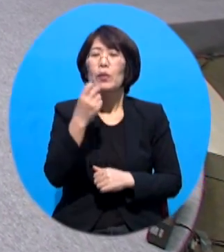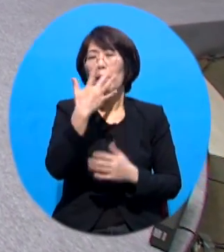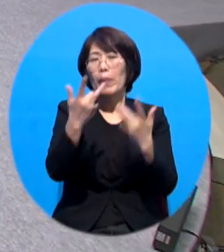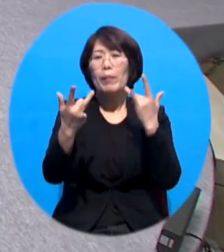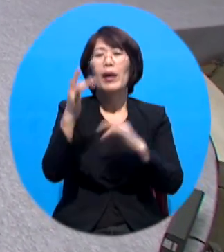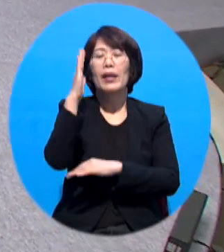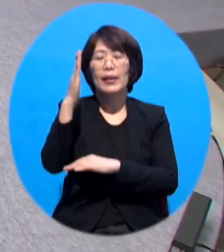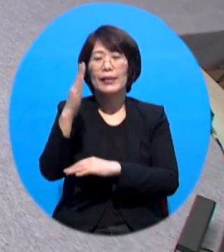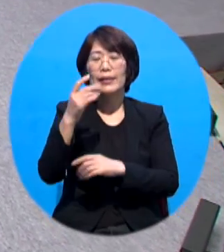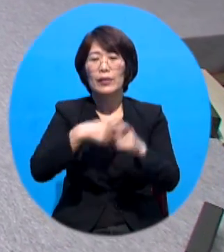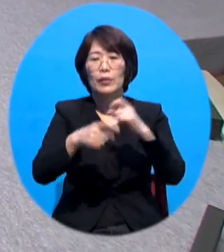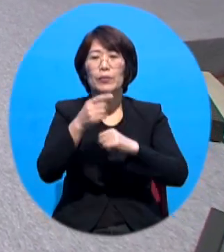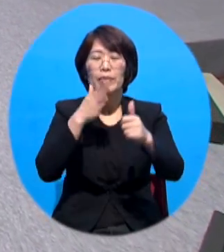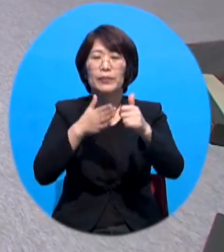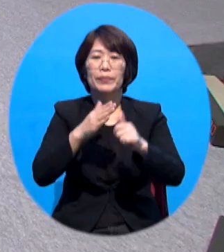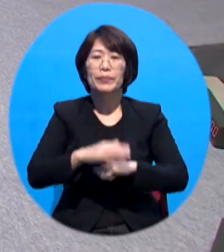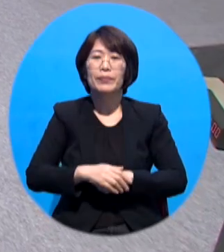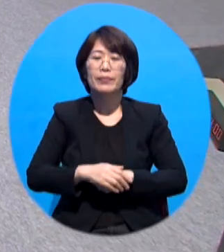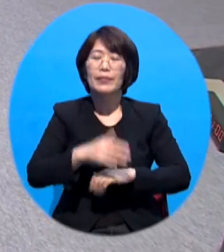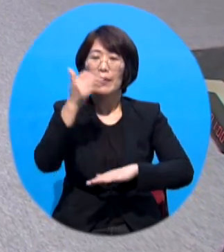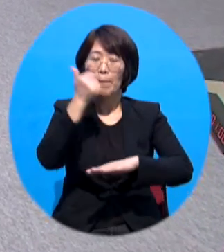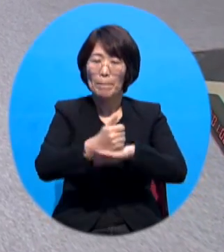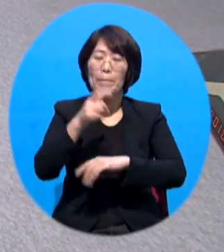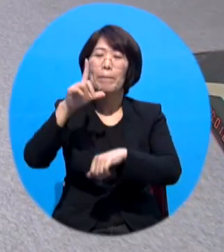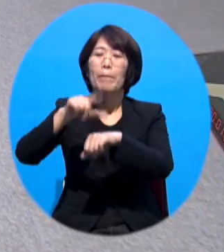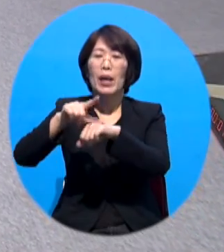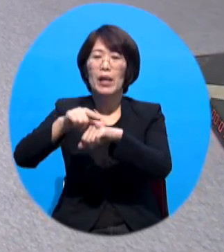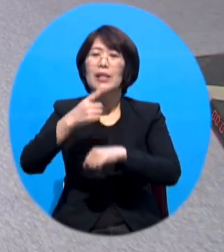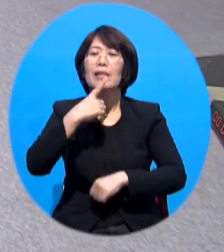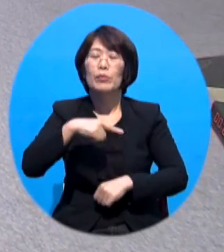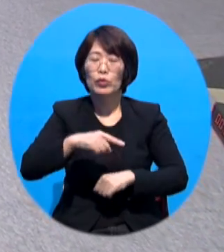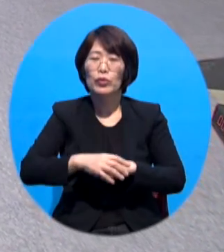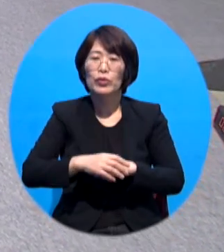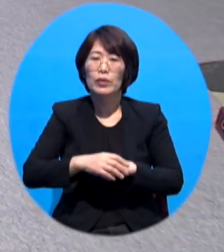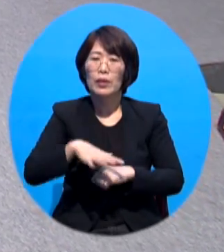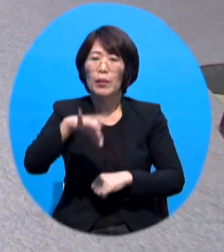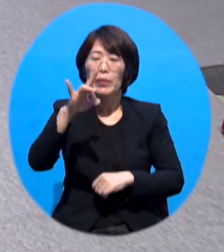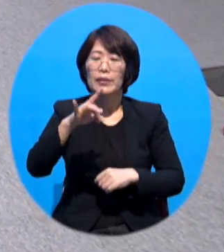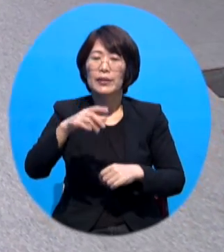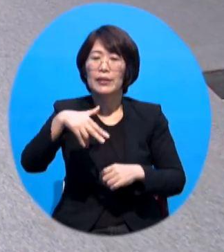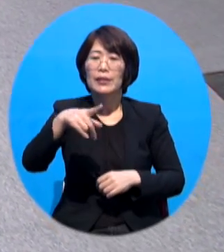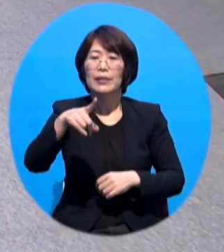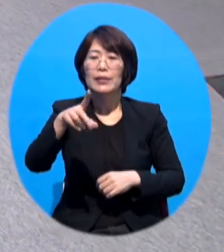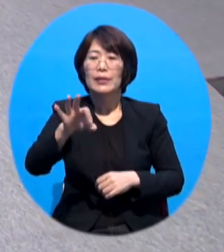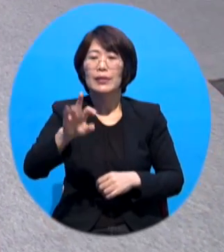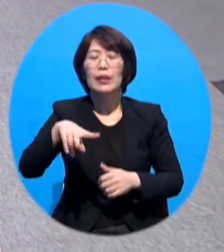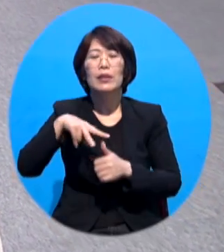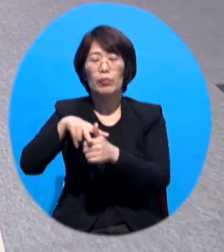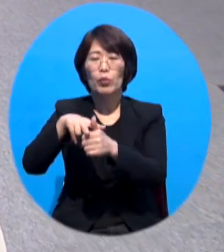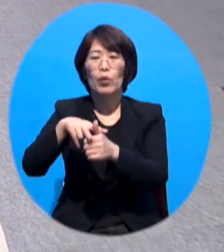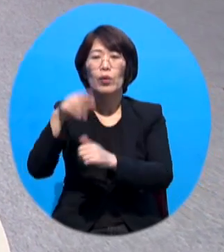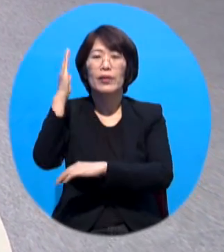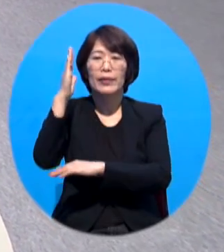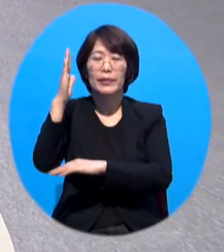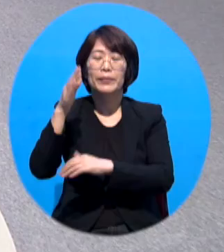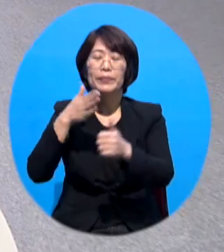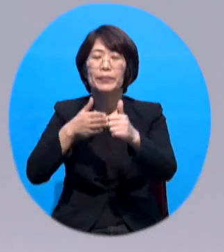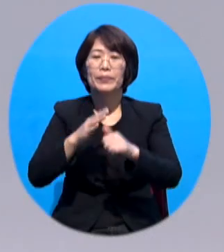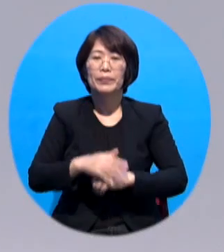있다면 말씀해 주시기 바랍니다 마무리 발언 시간 1분 이고요 먼저 장성 후보 듣겠습니다